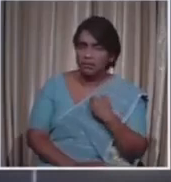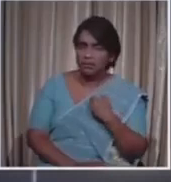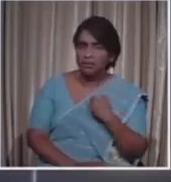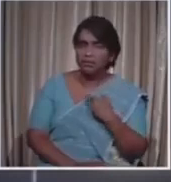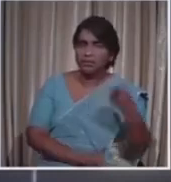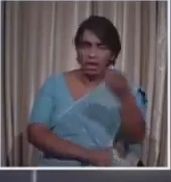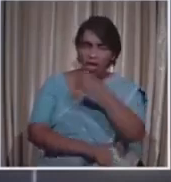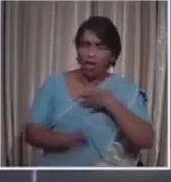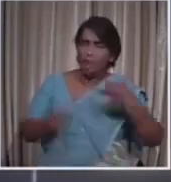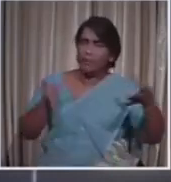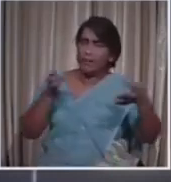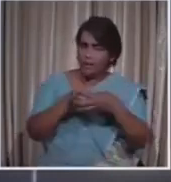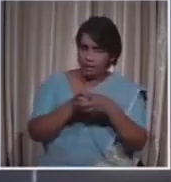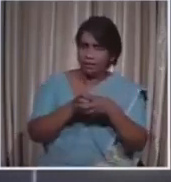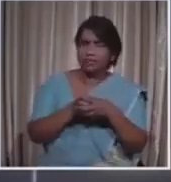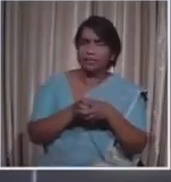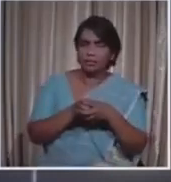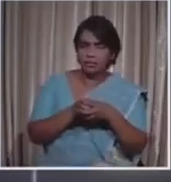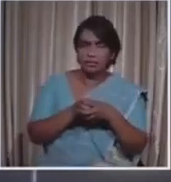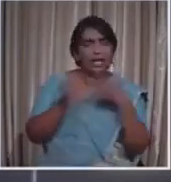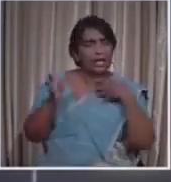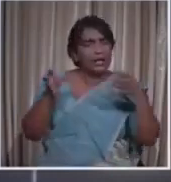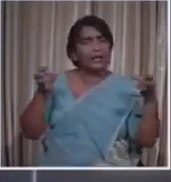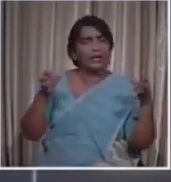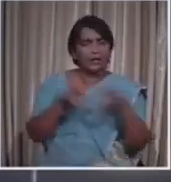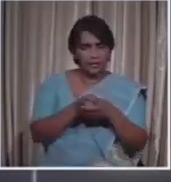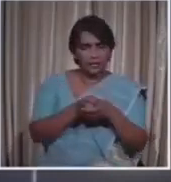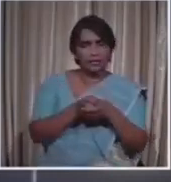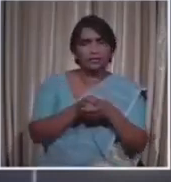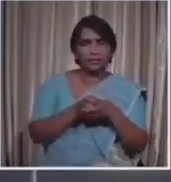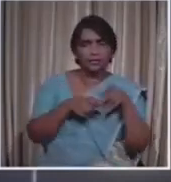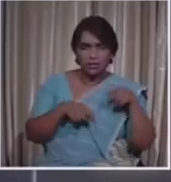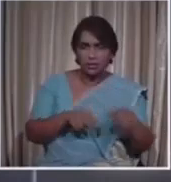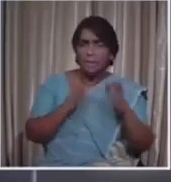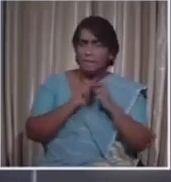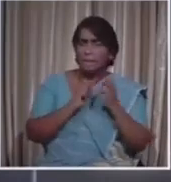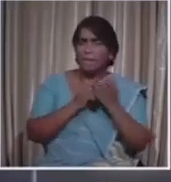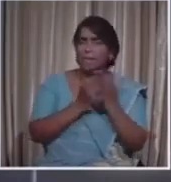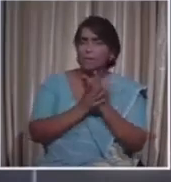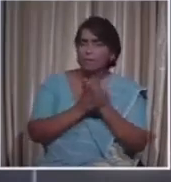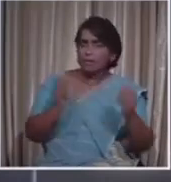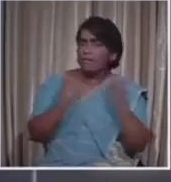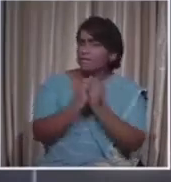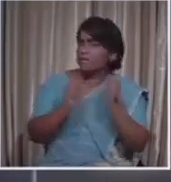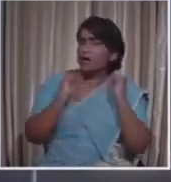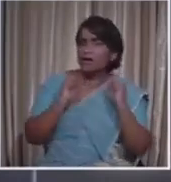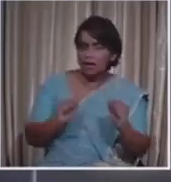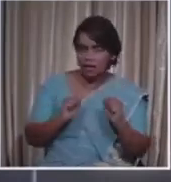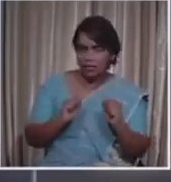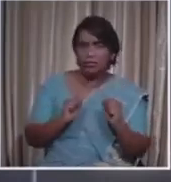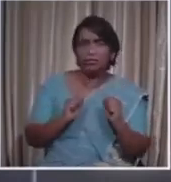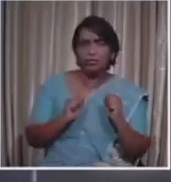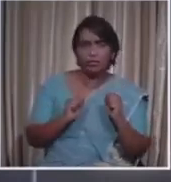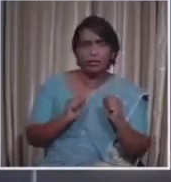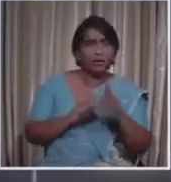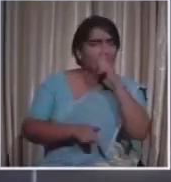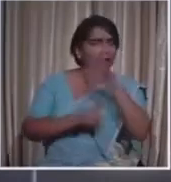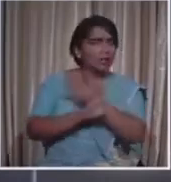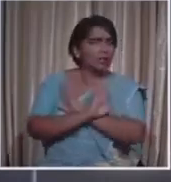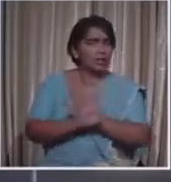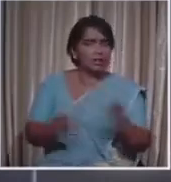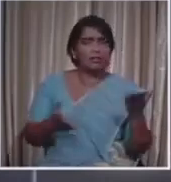අපි ඔක්කොම එකට එකතු වෙලා එකමුතු වෙලා මේ තත්වයෙන් බේර ගන්න මොකද්ද කරන්නේ? ඒකට සියලු දෙනාම එකට කතා නොකර